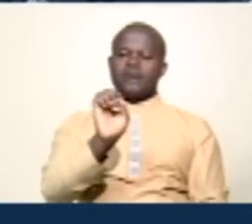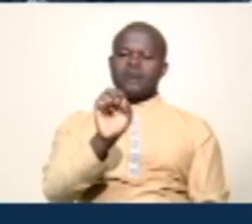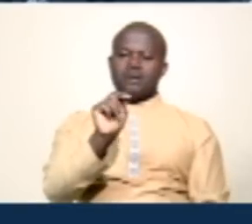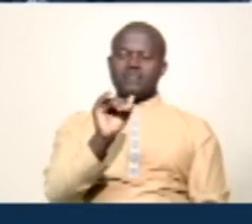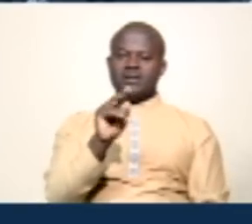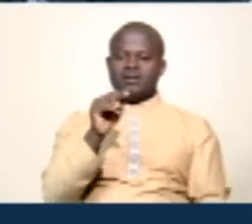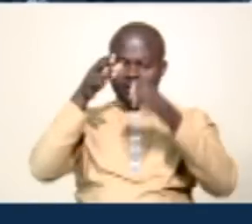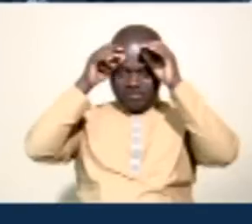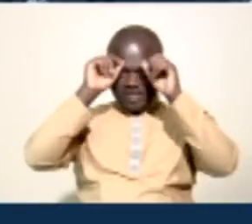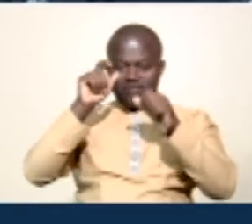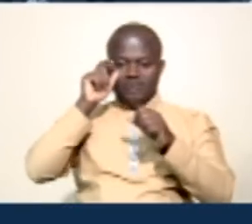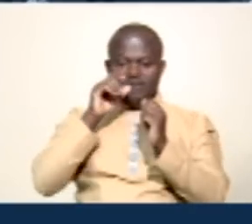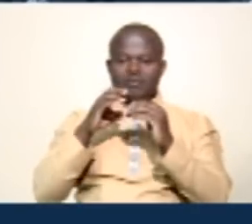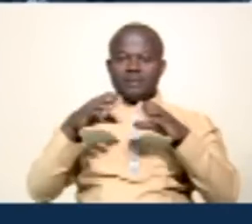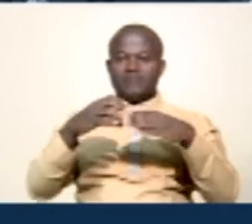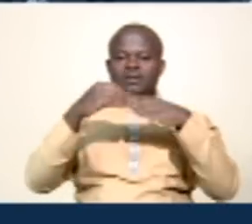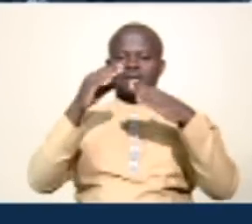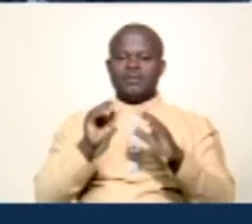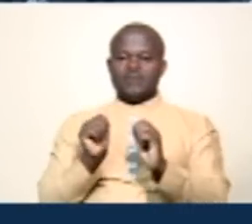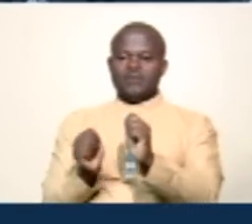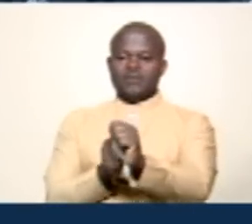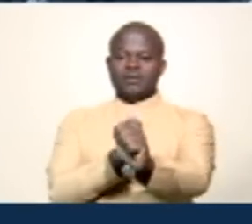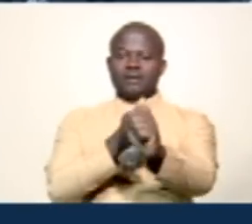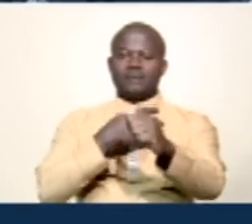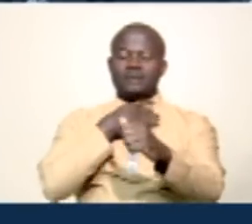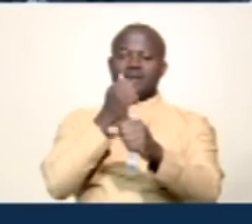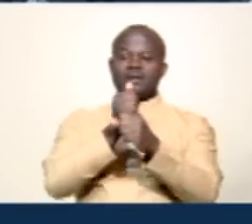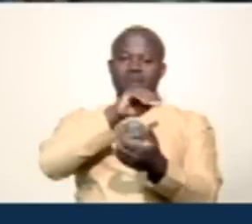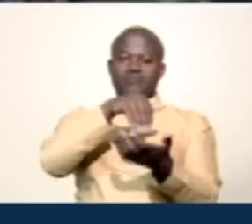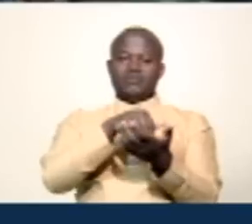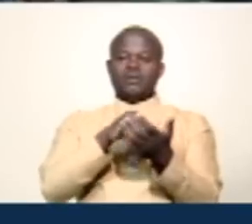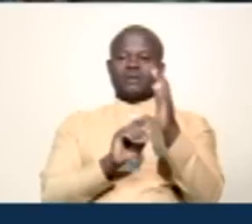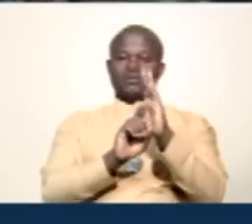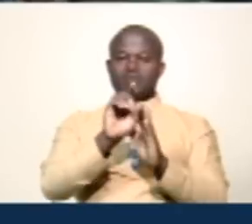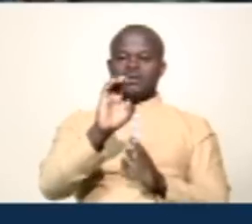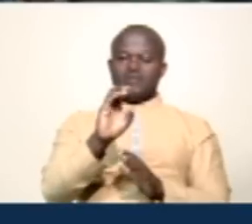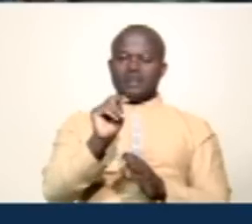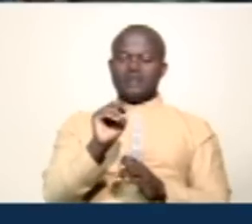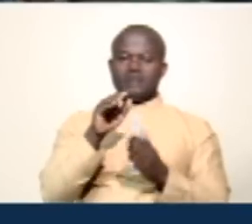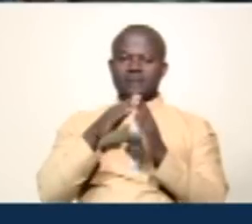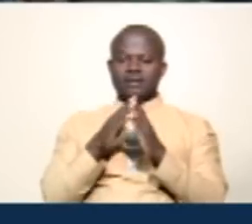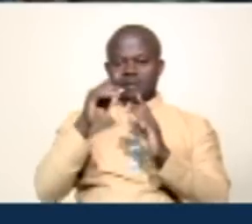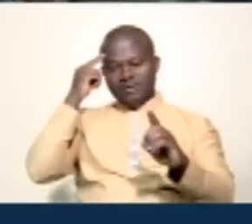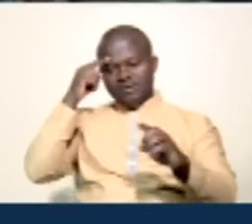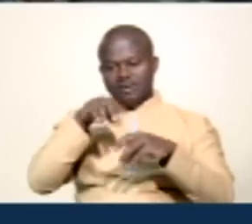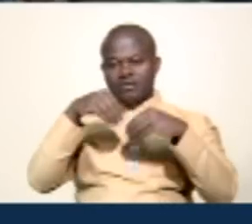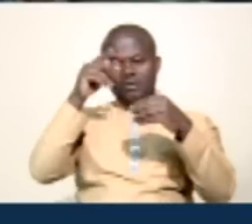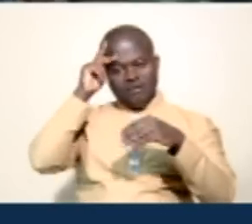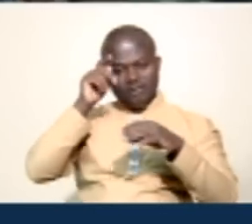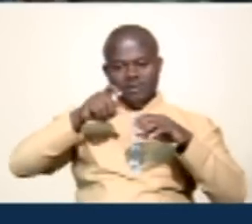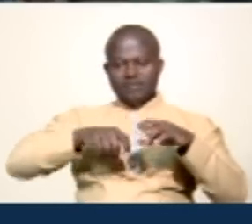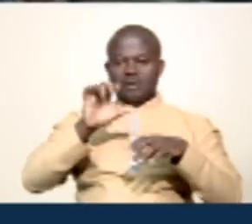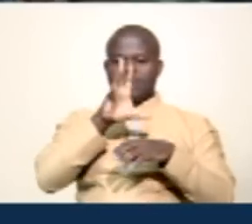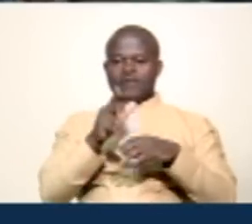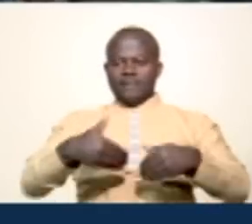Kagame n'itsinda ry'abayobozi bamuherekeje basuye ahakorera ikigo cy'iterambere cya Same City kigenewe guha ubumenyi bukenewe Abanyafurika